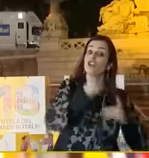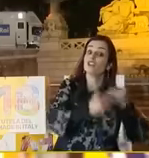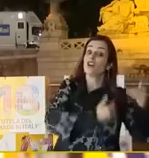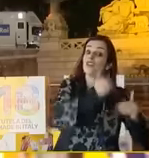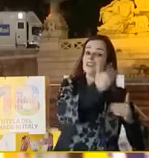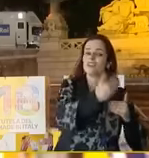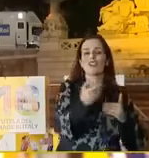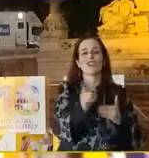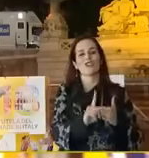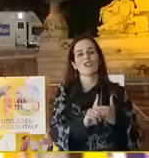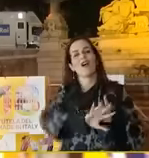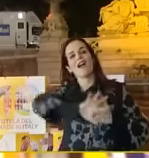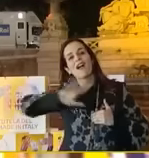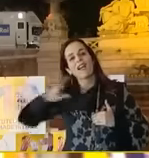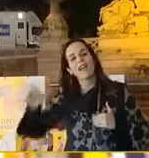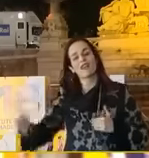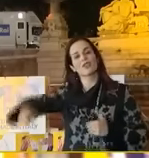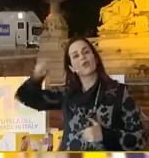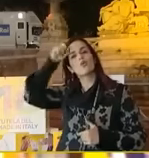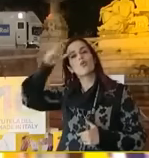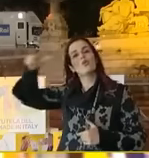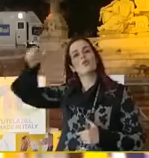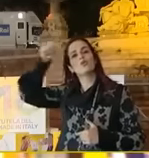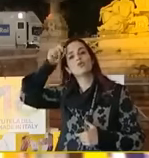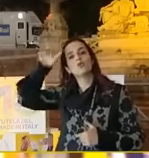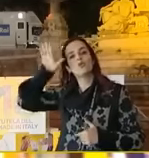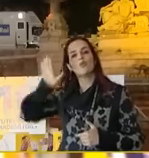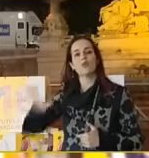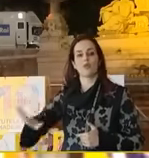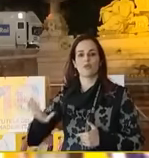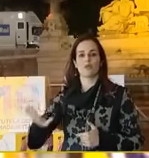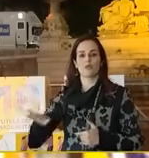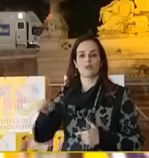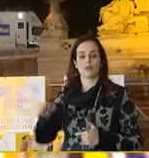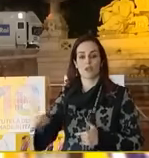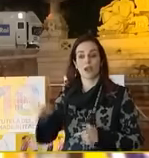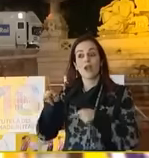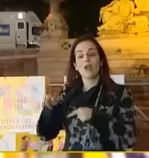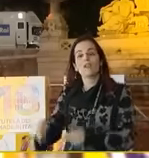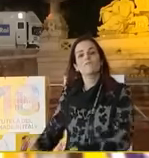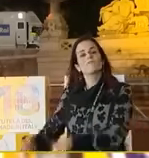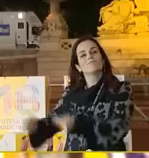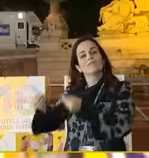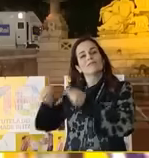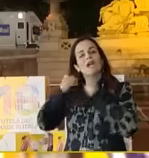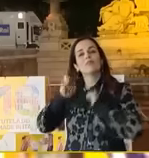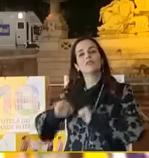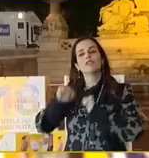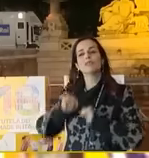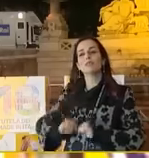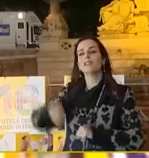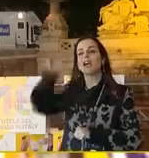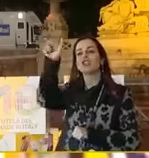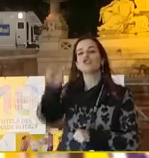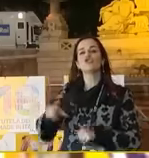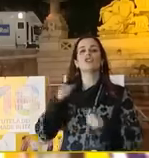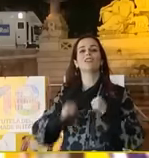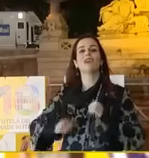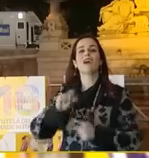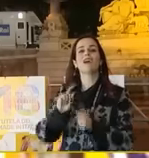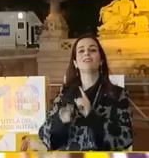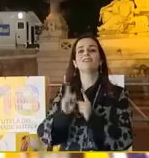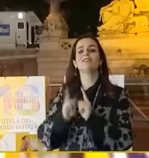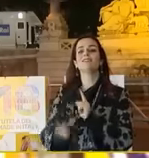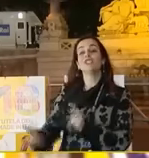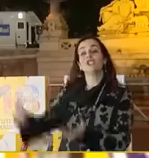abbiamo portato, ma soprattutto quella culturale, quella che ha permesso di mettere al centro il cittadino all'interno